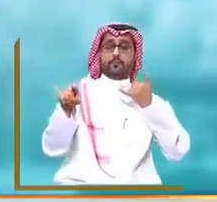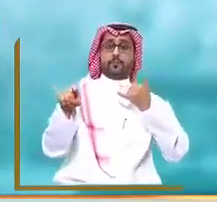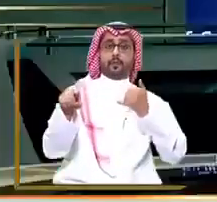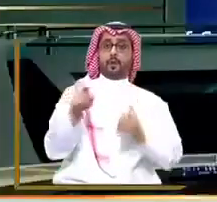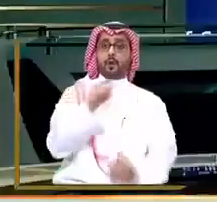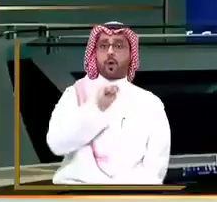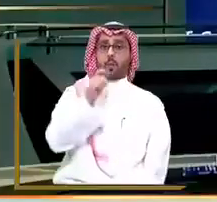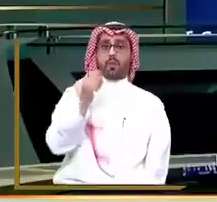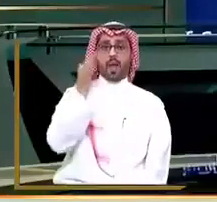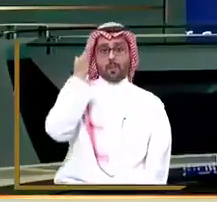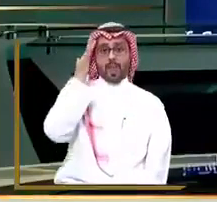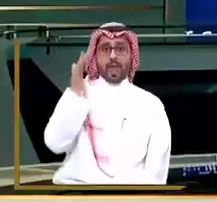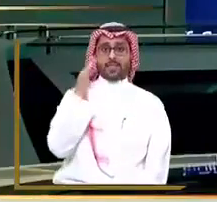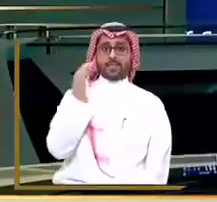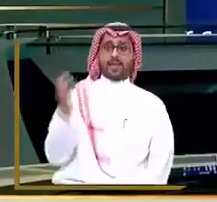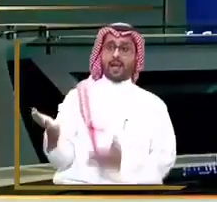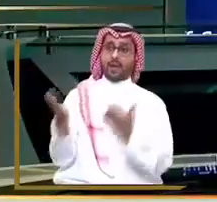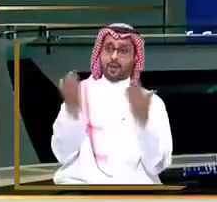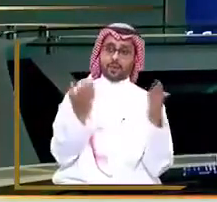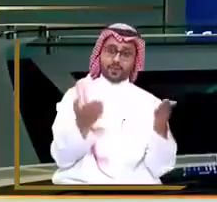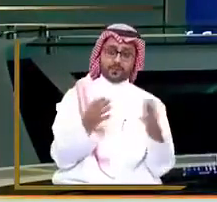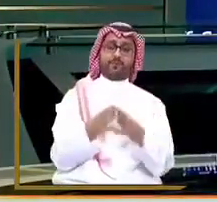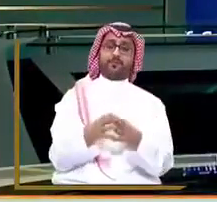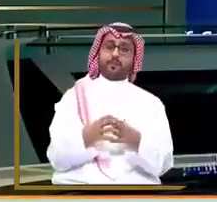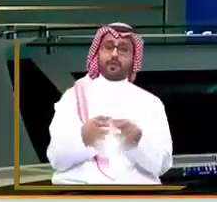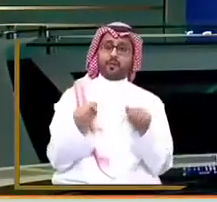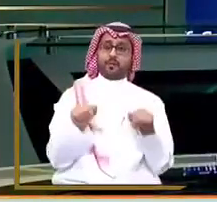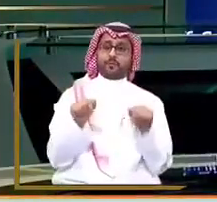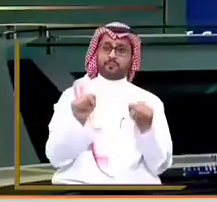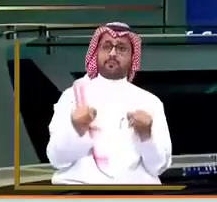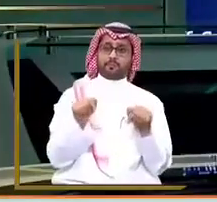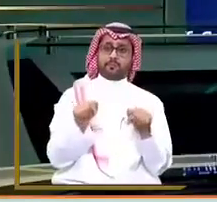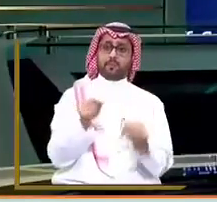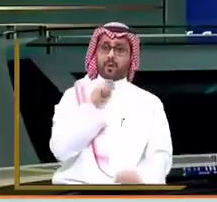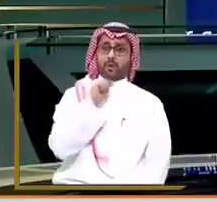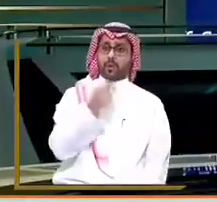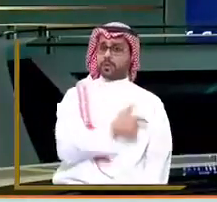الموينع. أهلا بك زميلي عبد العزيز، ضعنا في